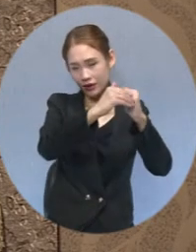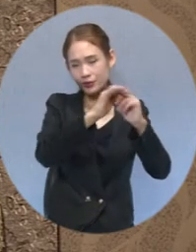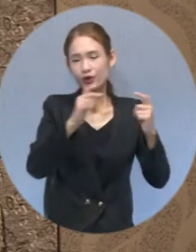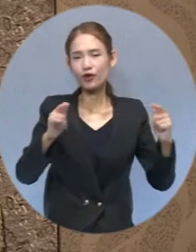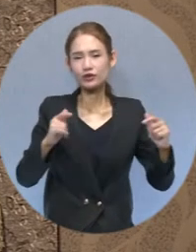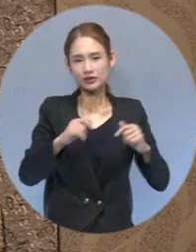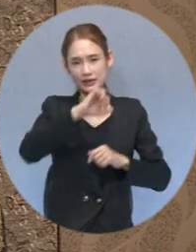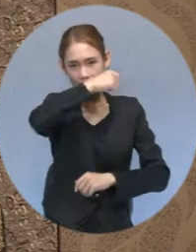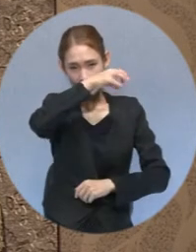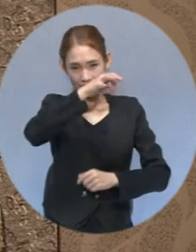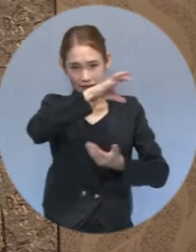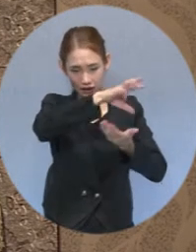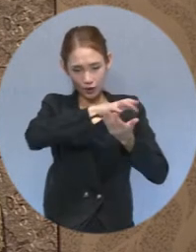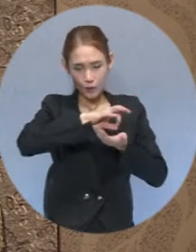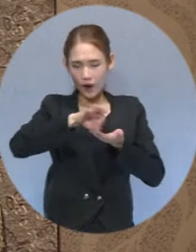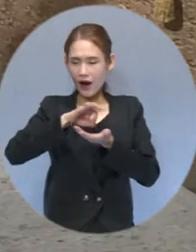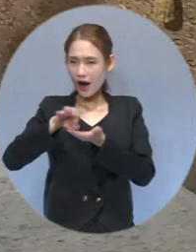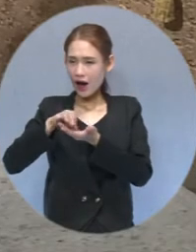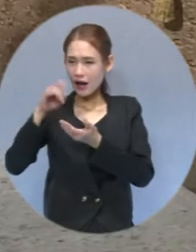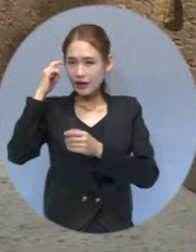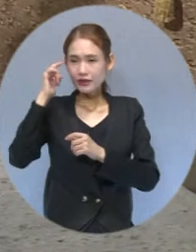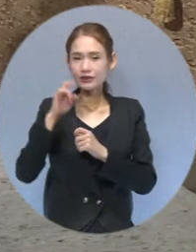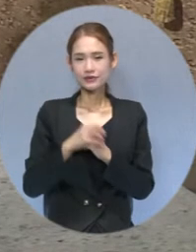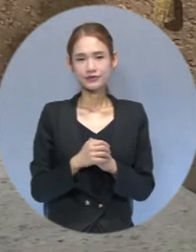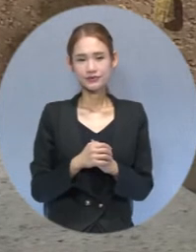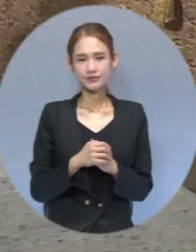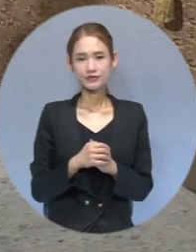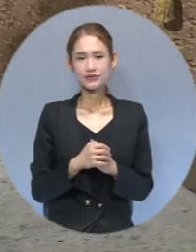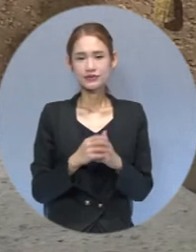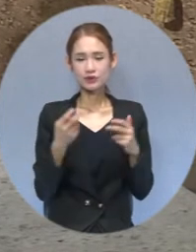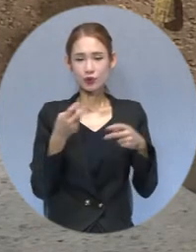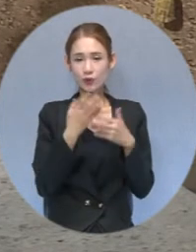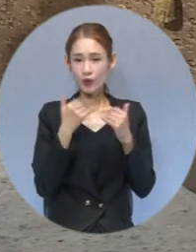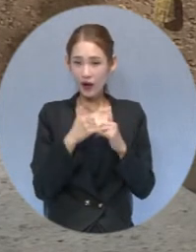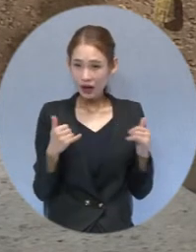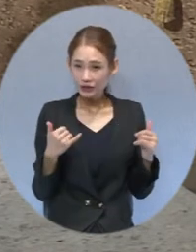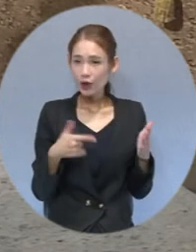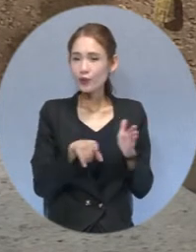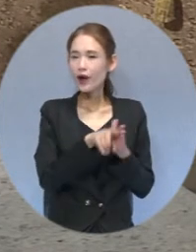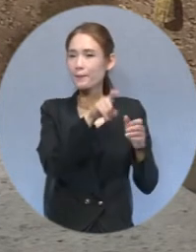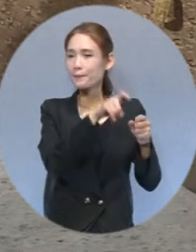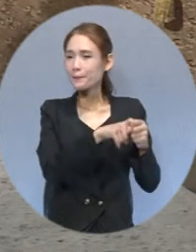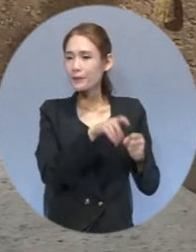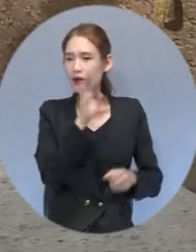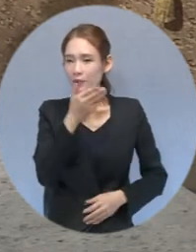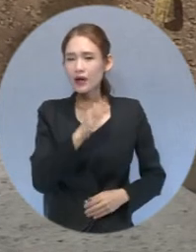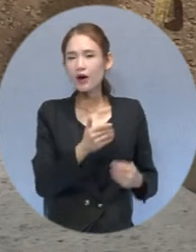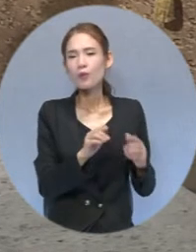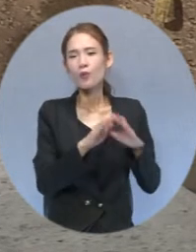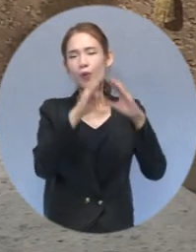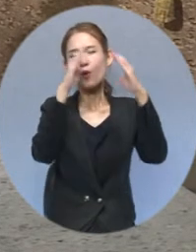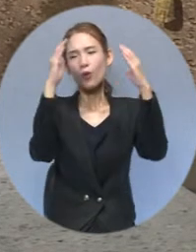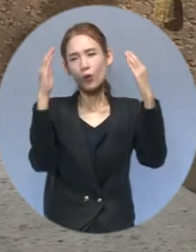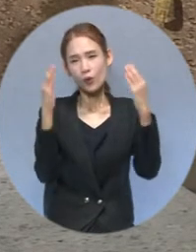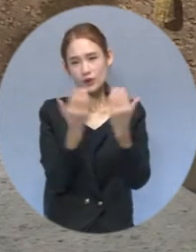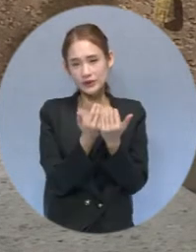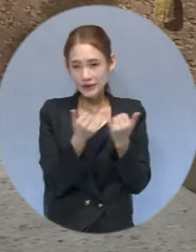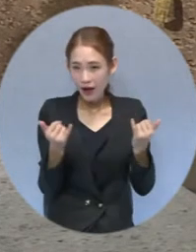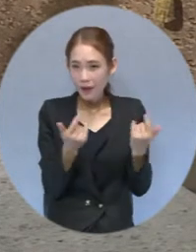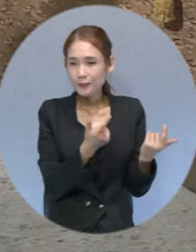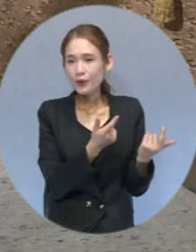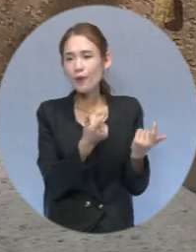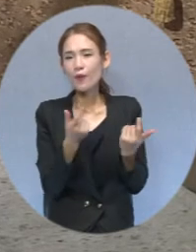부분들을 굉장히 많이 투입을 하고 있습니다. 사실 이게 교통 약자를 위한다고 하지만 이 모두가 편리하게 이동할